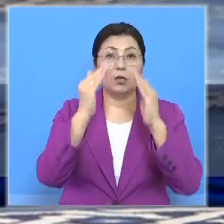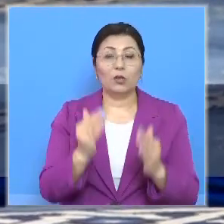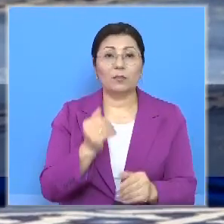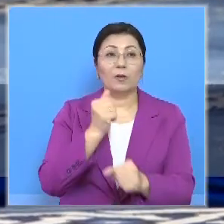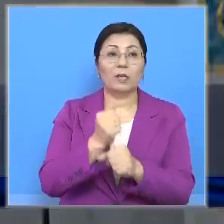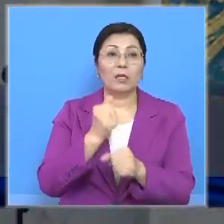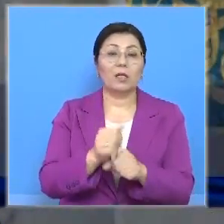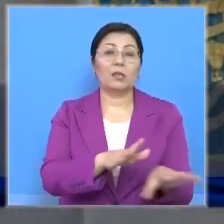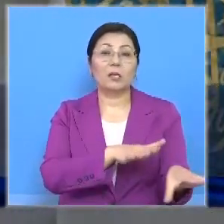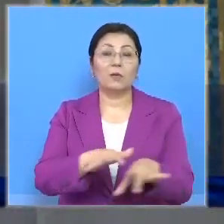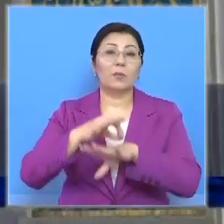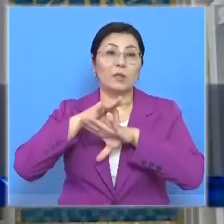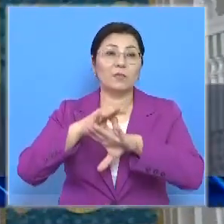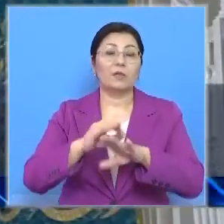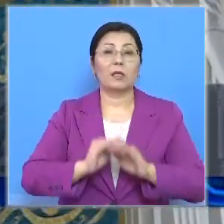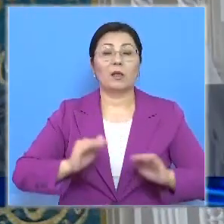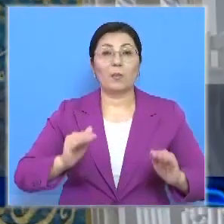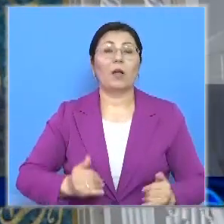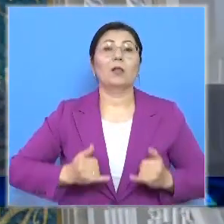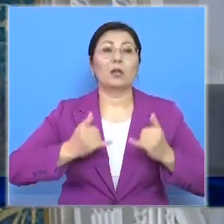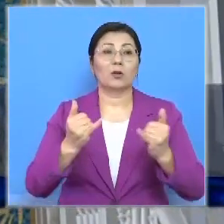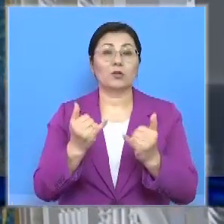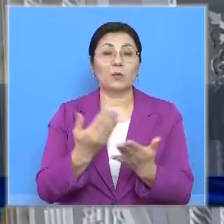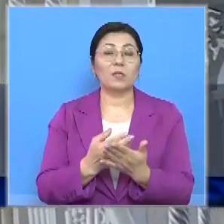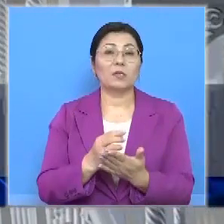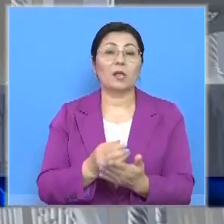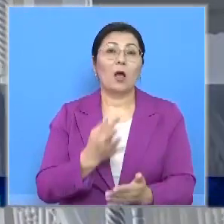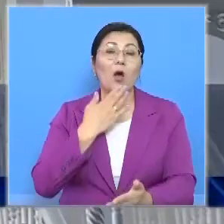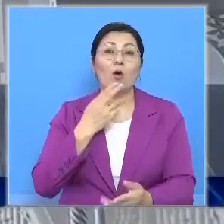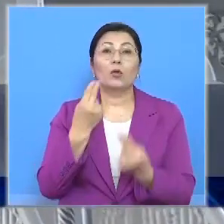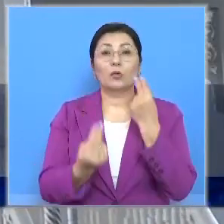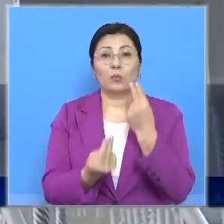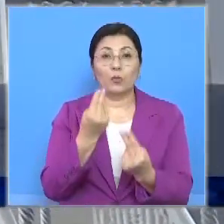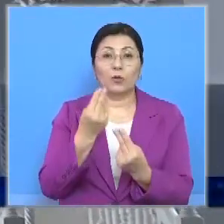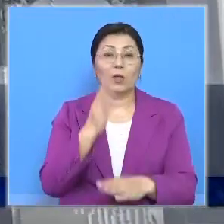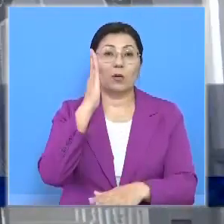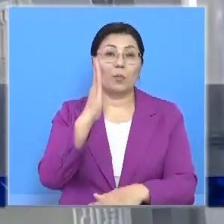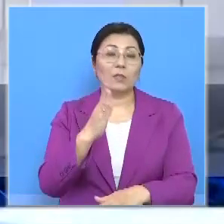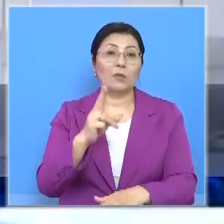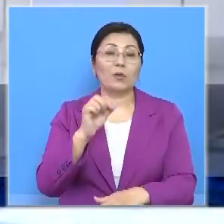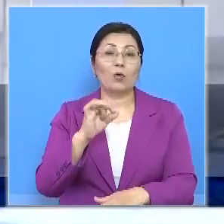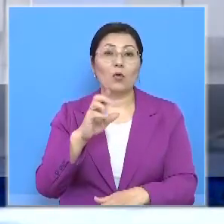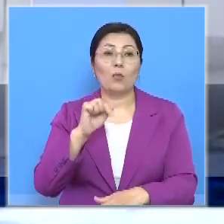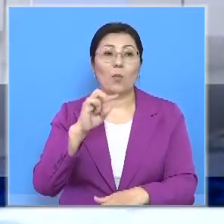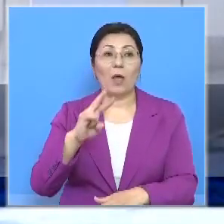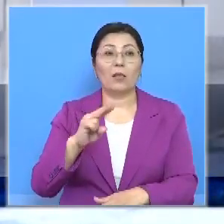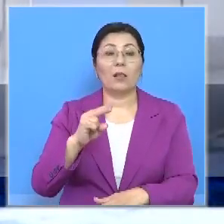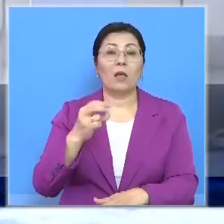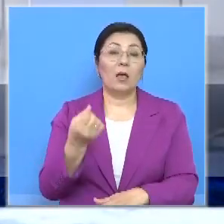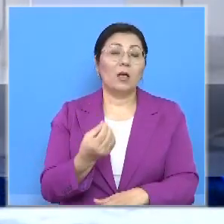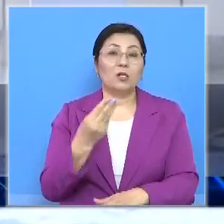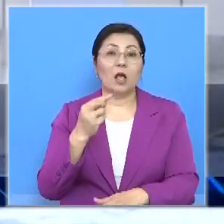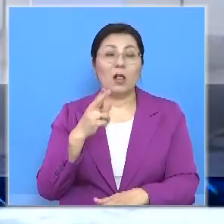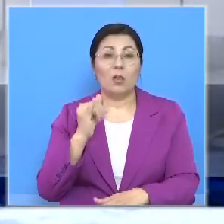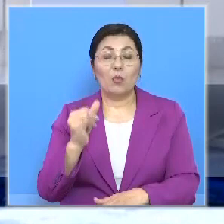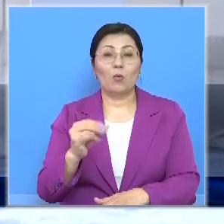мерекелік шаралар өтеді. Бүлдіршіндер үшін де алаңға батут құрылып, ұлттық ойындар ұйымдастырылады. Ал құрбандық шалушылар айт намазынан кейін мал